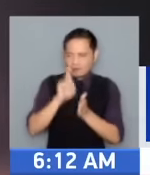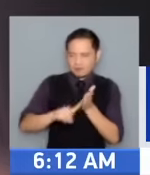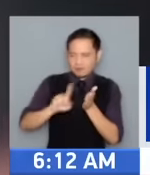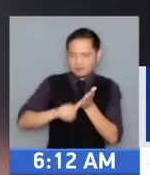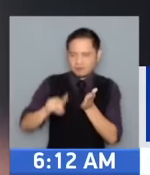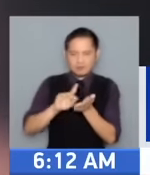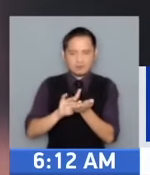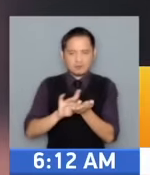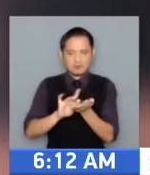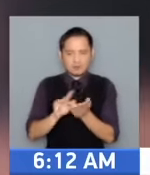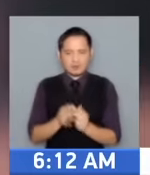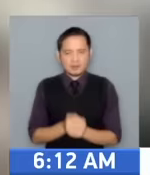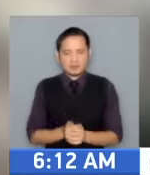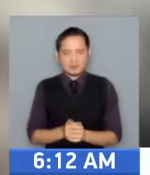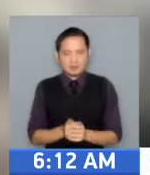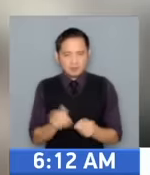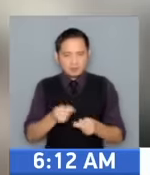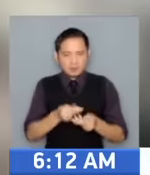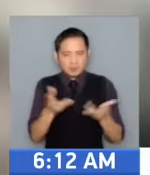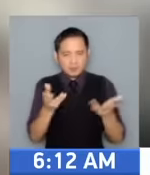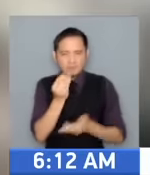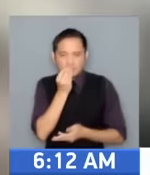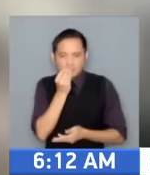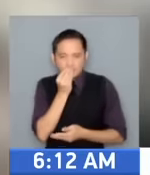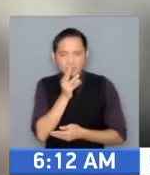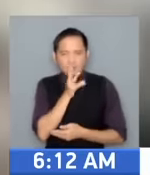ng pagkain at tubig.